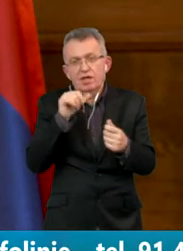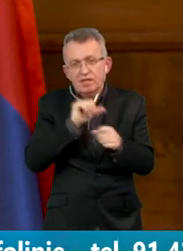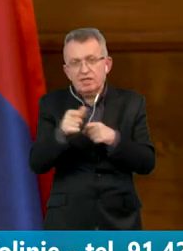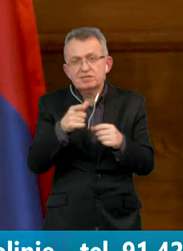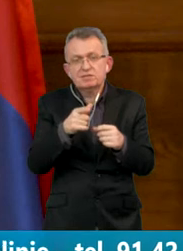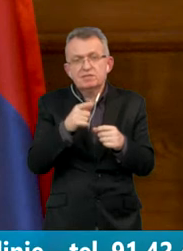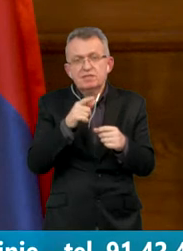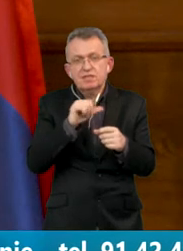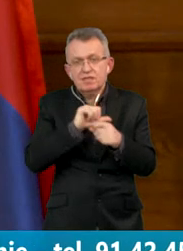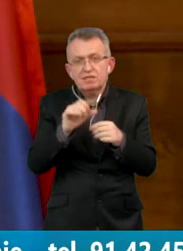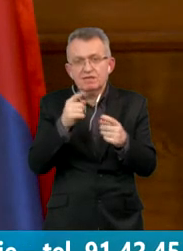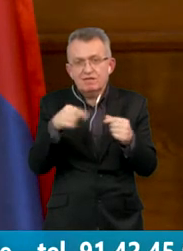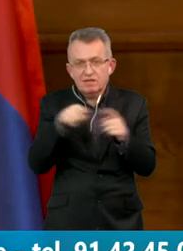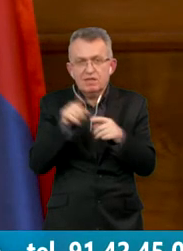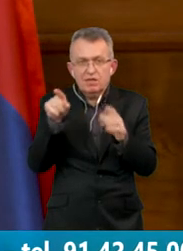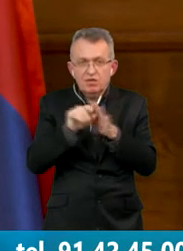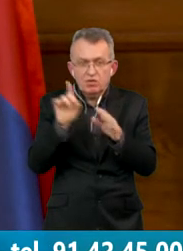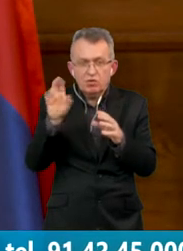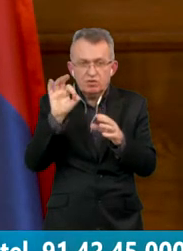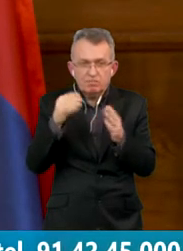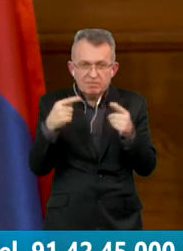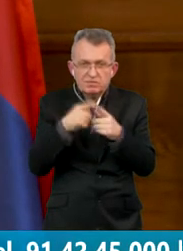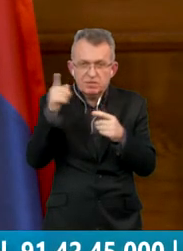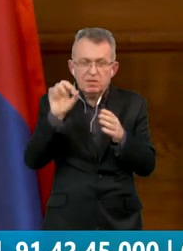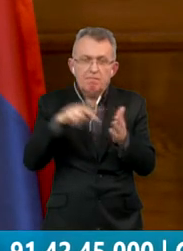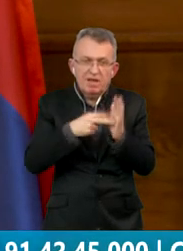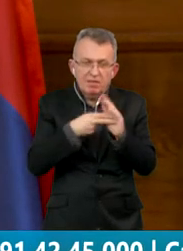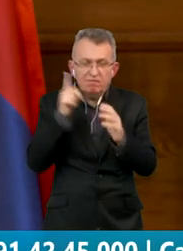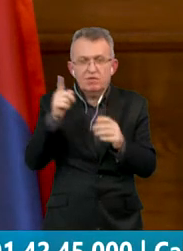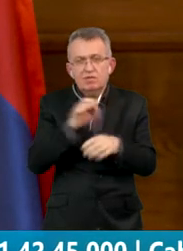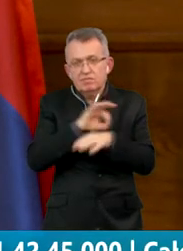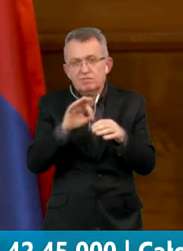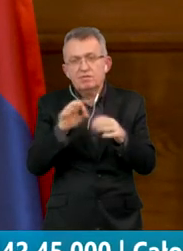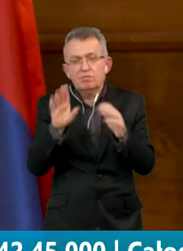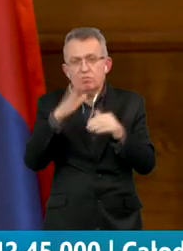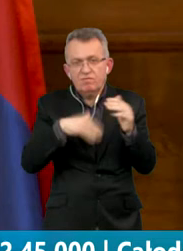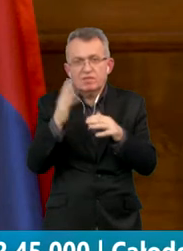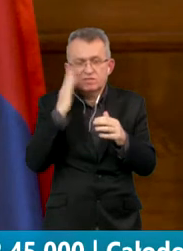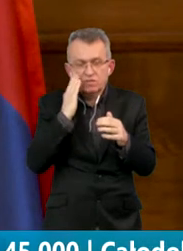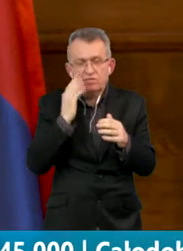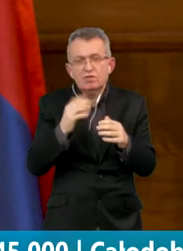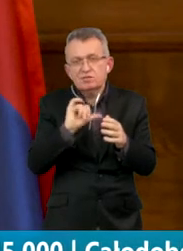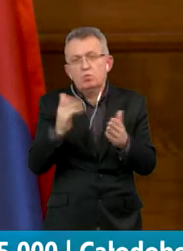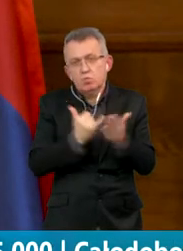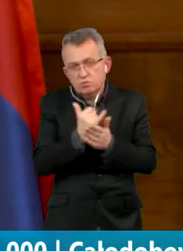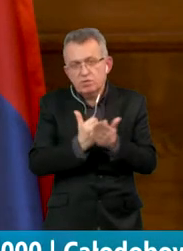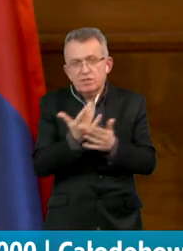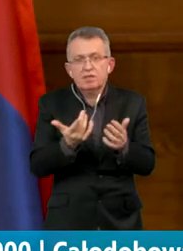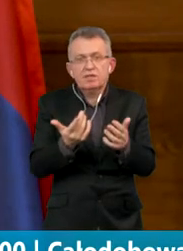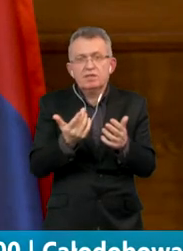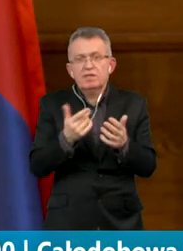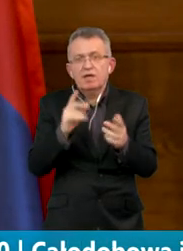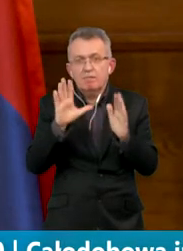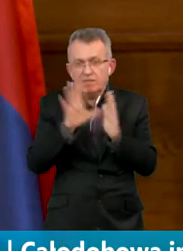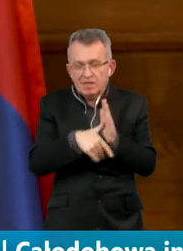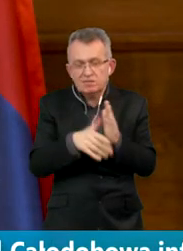generalnie gestia tych, którzy planują tego typu przedsięwzięcia związane z budownictwem mieszkaniowym czy też usługowym. Natomiast